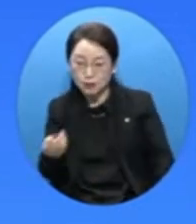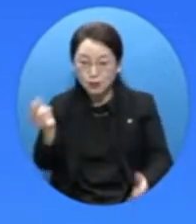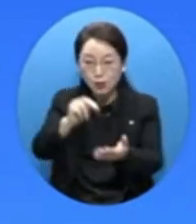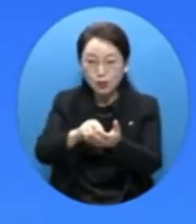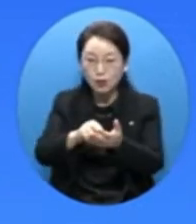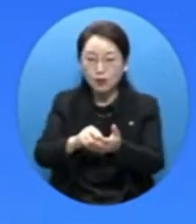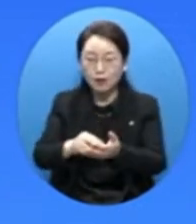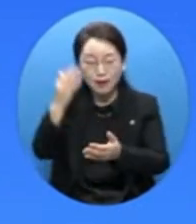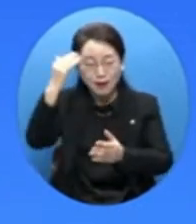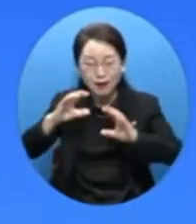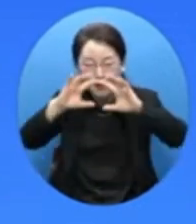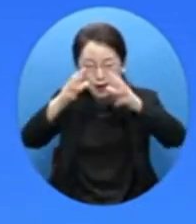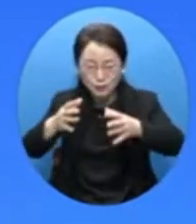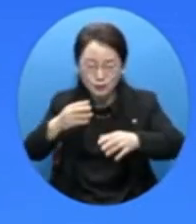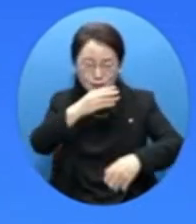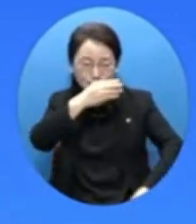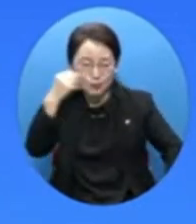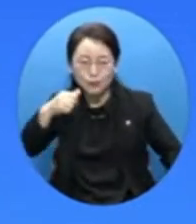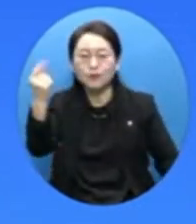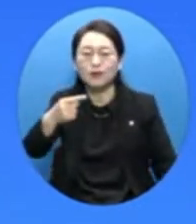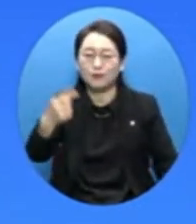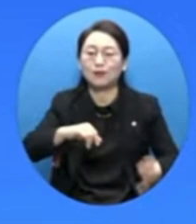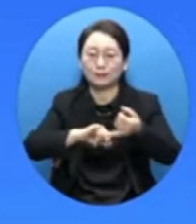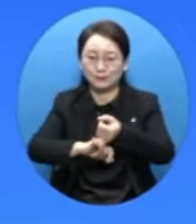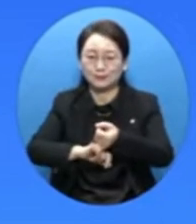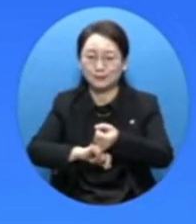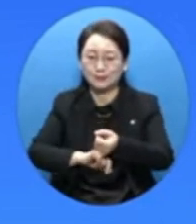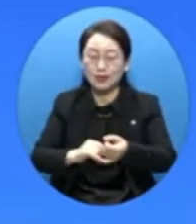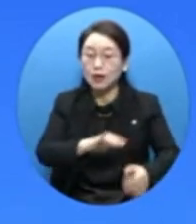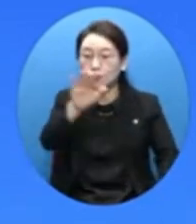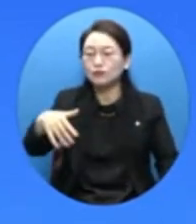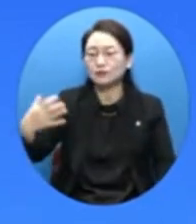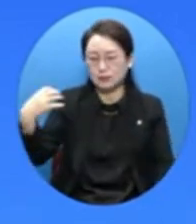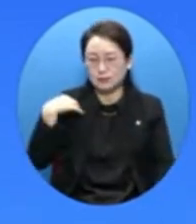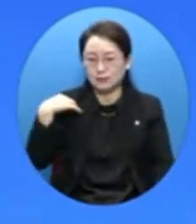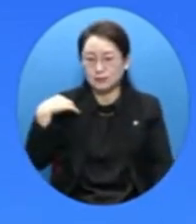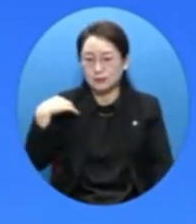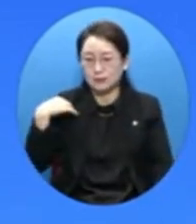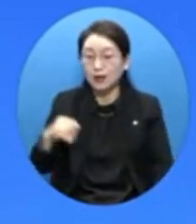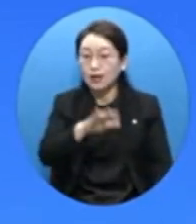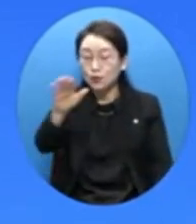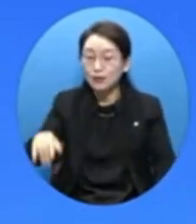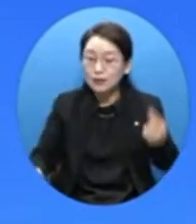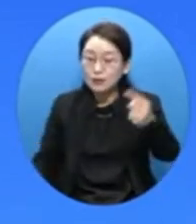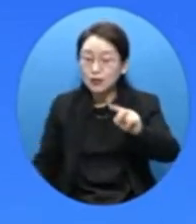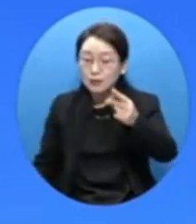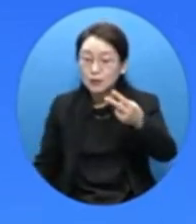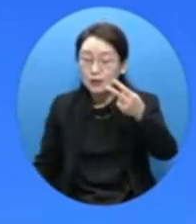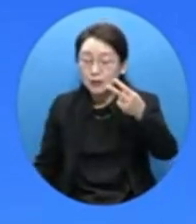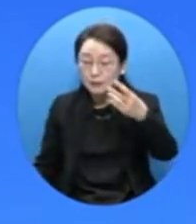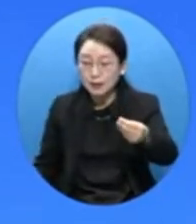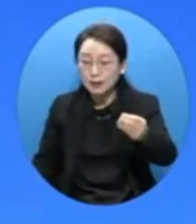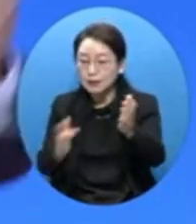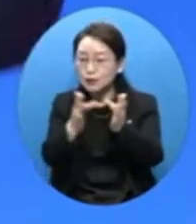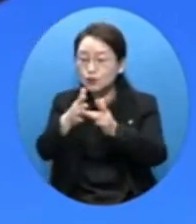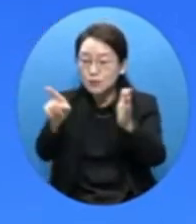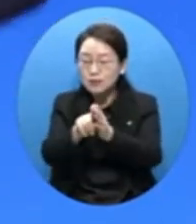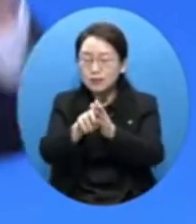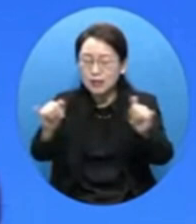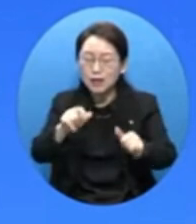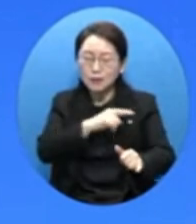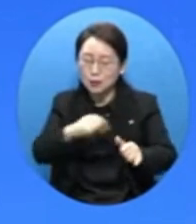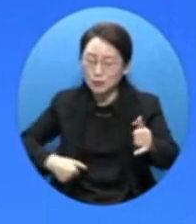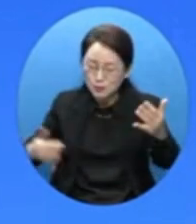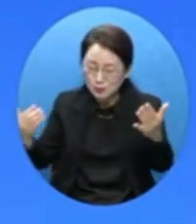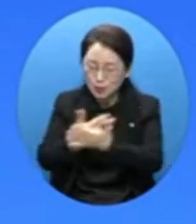우리 대한민국은 달릴 수밖에 없습니다. 우리에게 책임 있는 것입니다. 우리 1200만 크리스찬이 먼저 회개하고 주여 우리